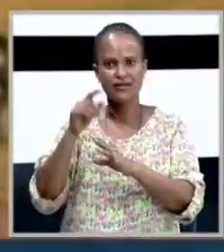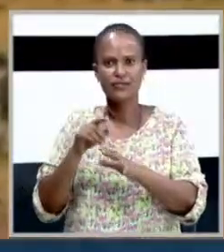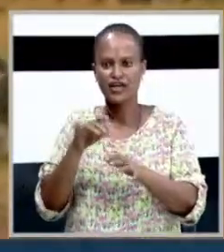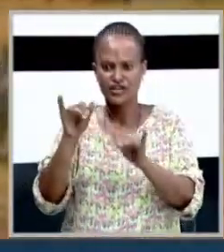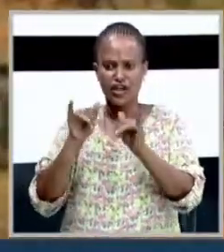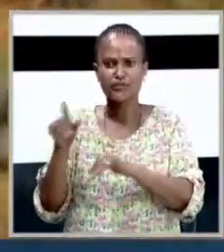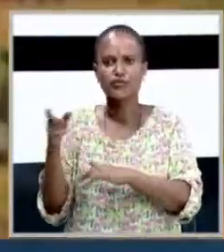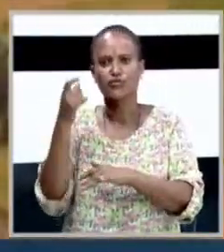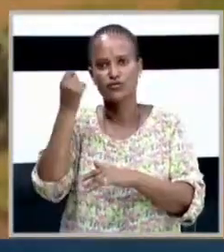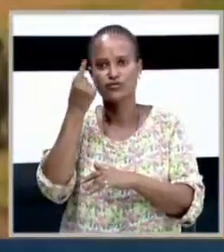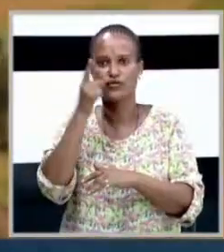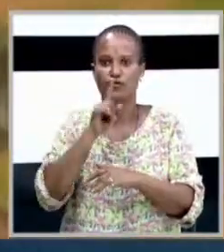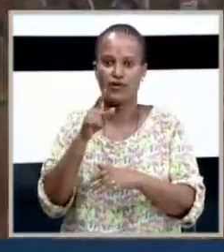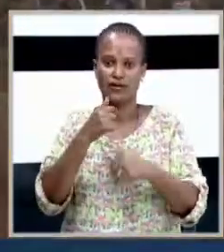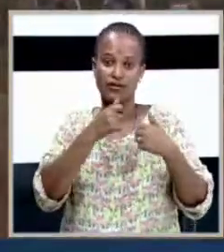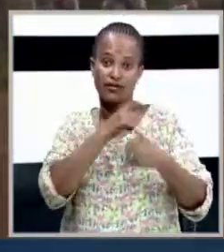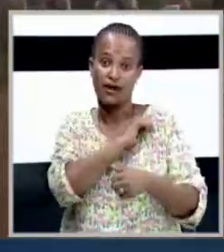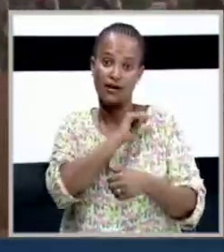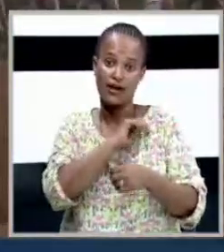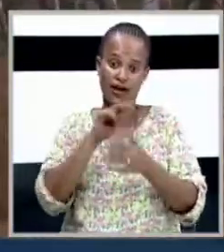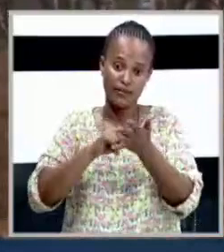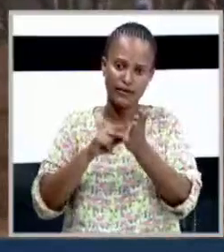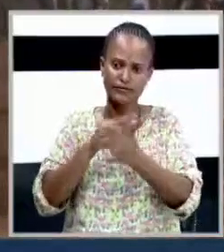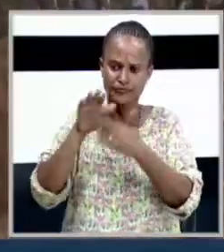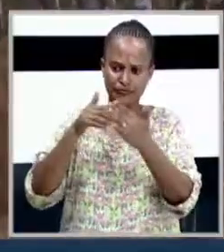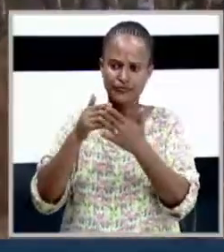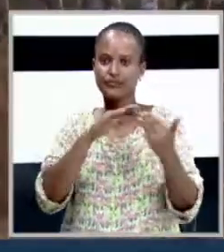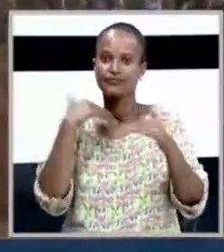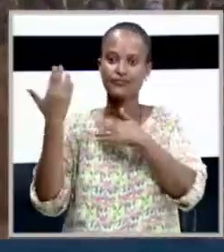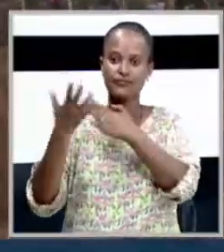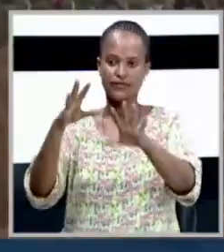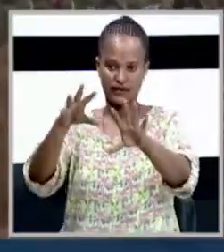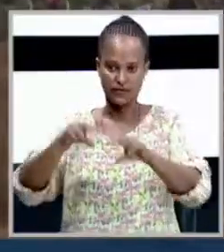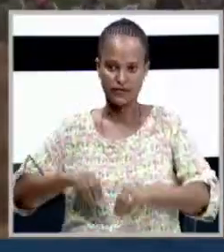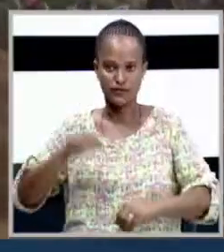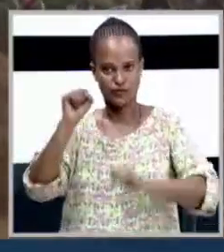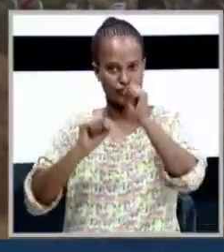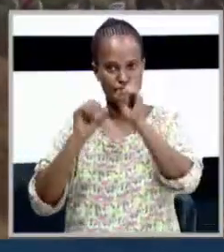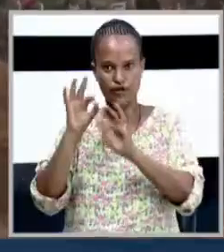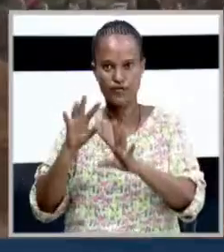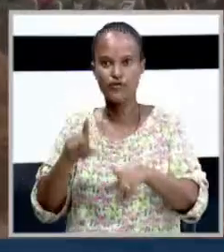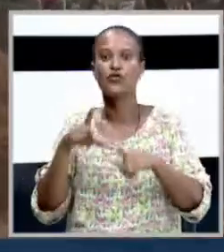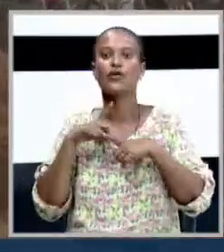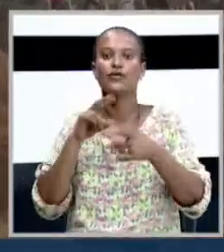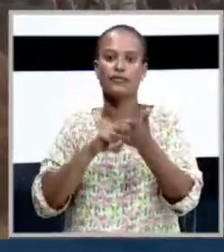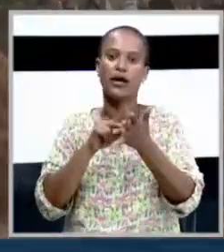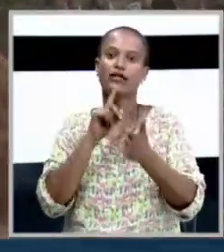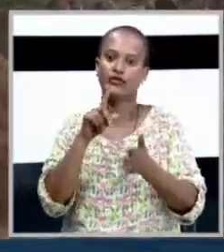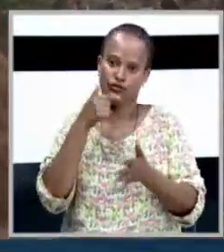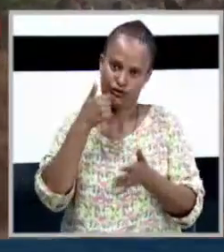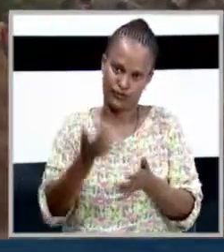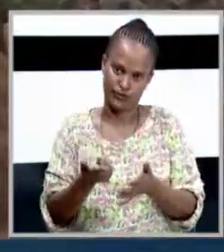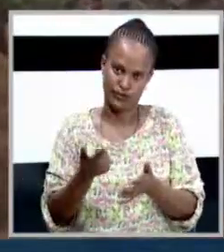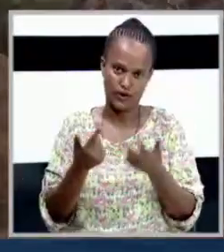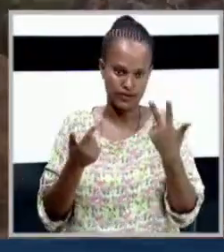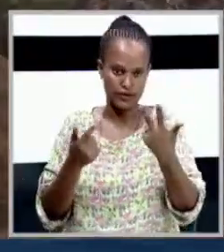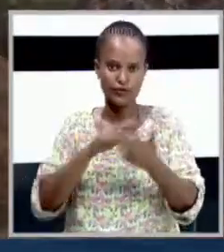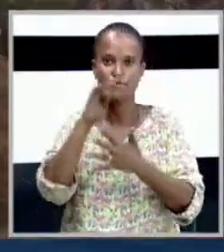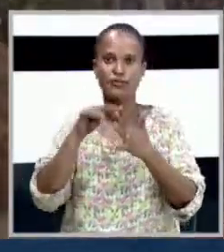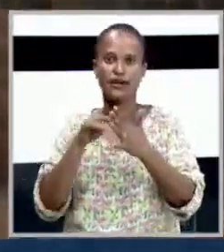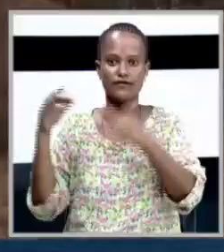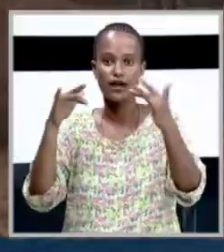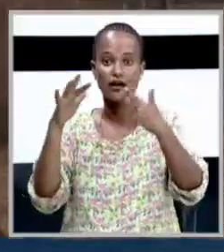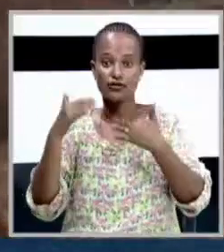እዮም። ተጋላይ ማለት ኩሉ መስዋእቲ ዝተቐበለ መዳርግቲ ኣልዎ ፈያ ህይወት ማለት እዩ ይብሉ። ኣብ ሰለስትዩ ምዕራፍ